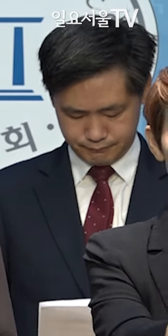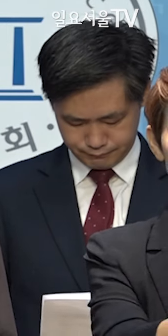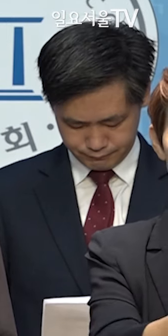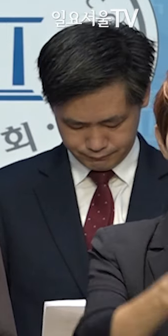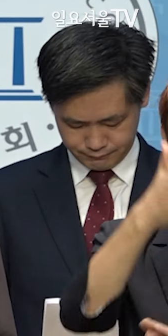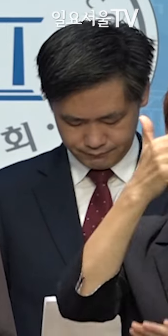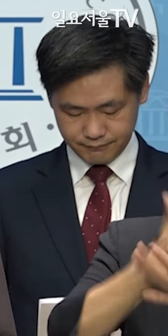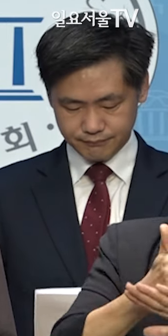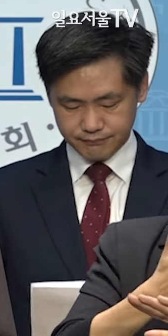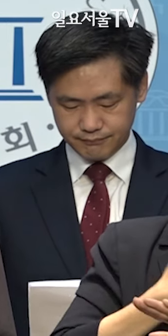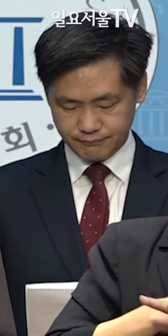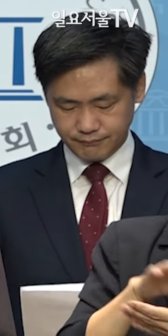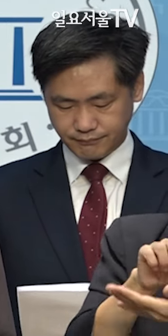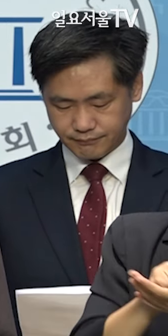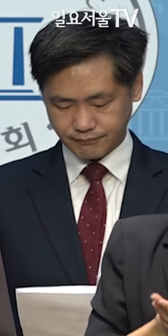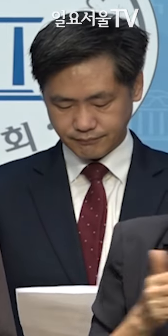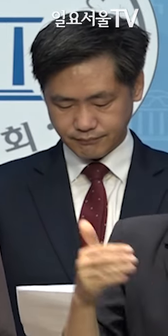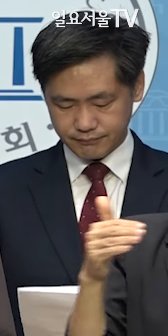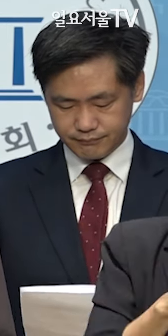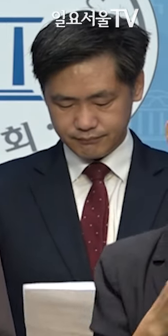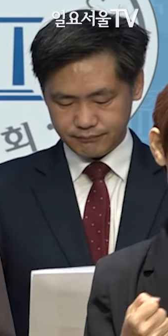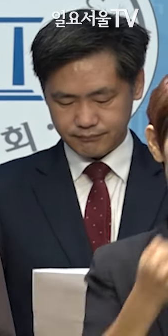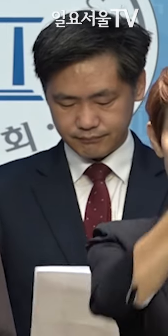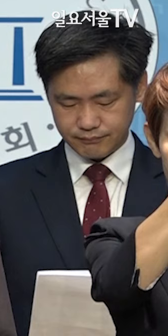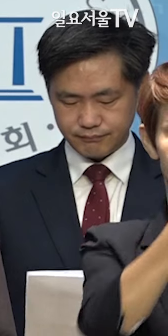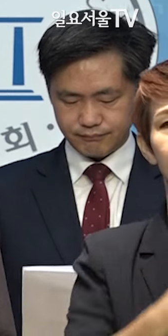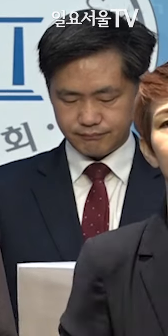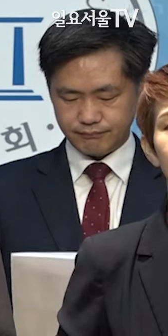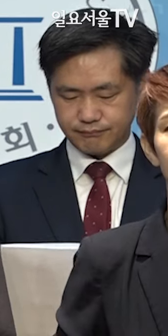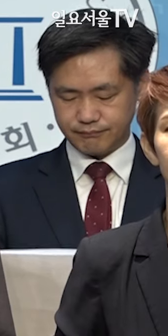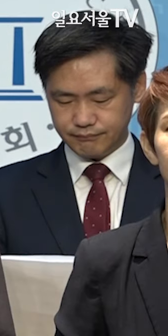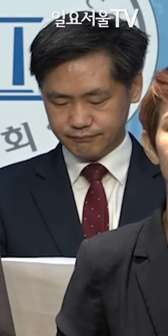인정할 때까지 끝까지 싸운다